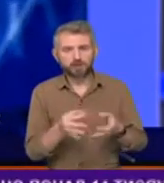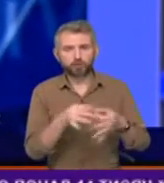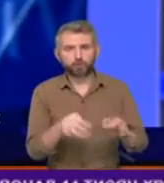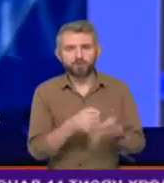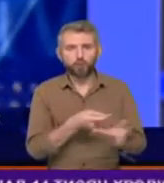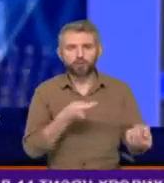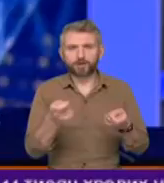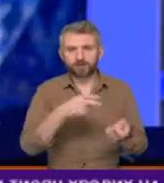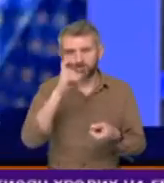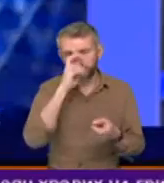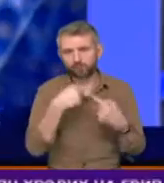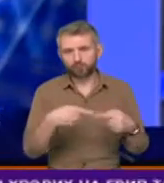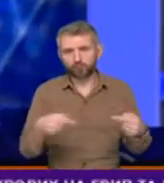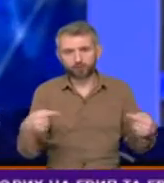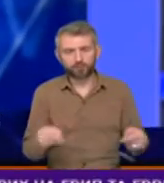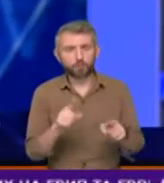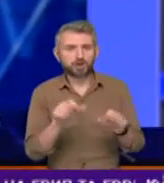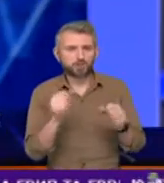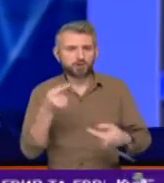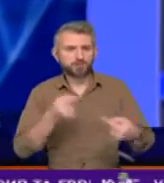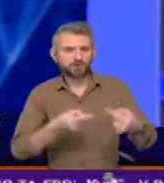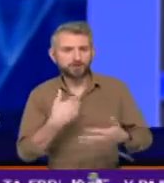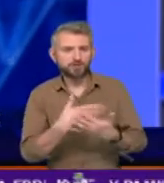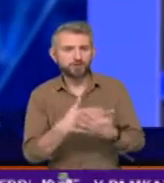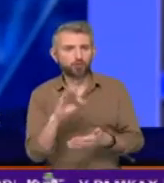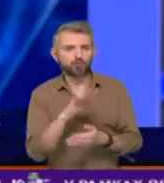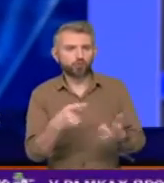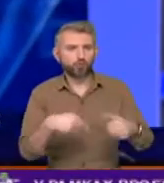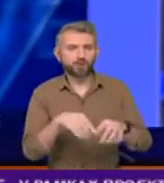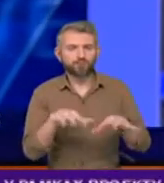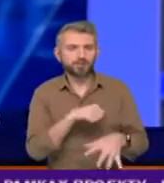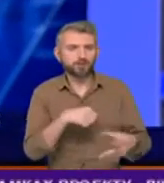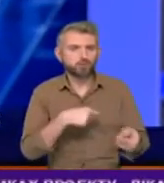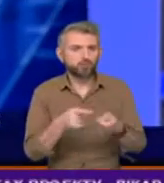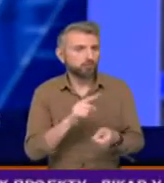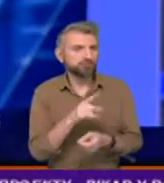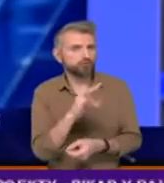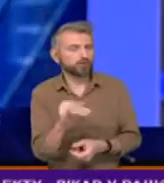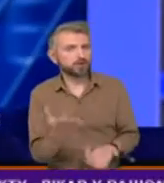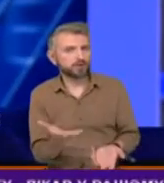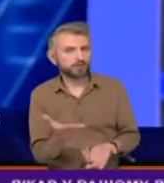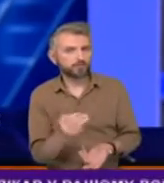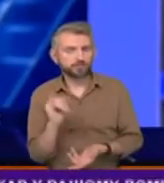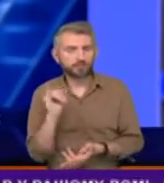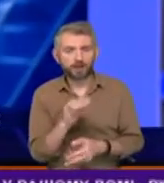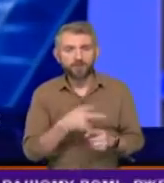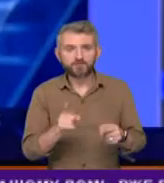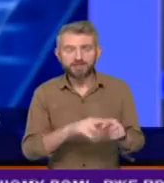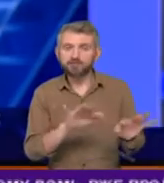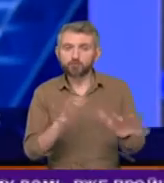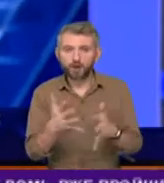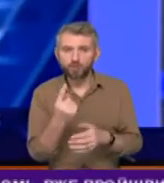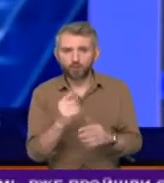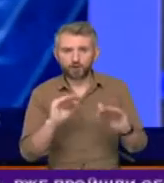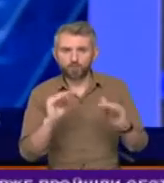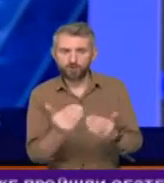управління державою і тому подібне. Хоча можна сперечатися, скажімо, щодо органів місцевого самоврядування, чому би Україні. І в цих ситуаціях одне